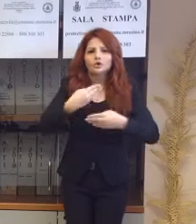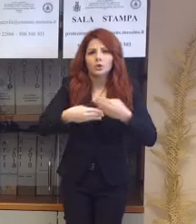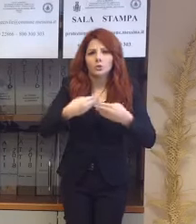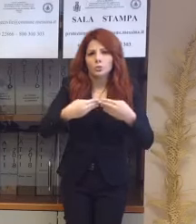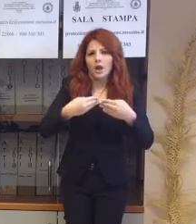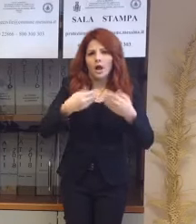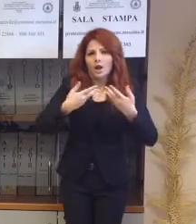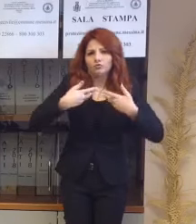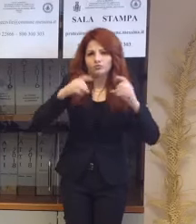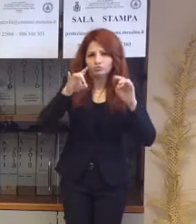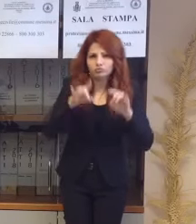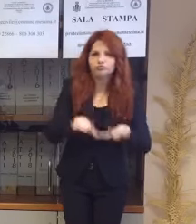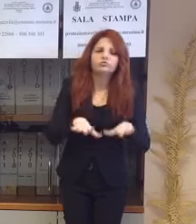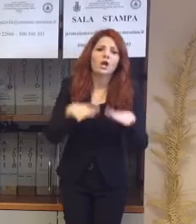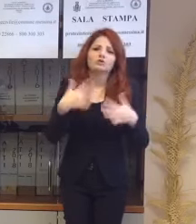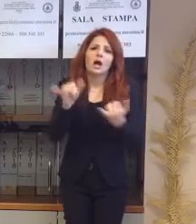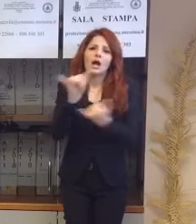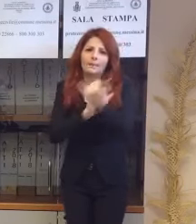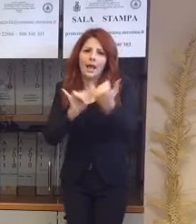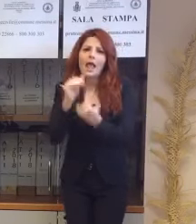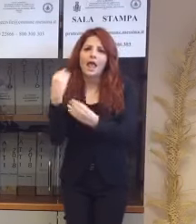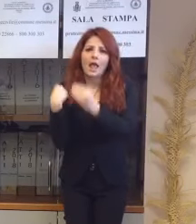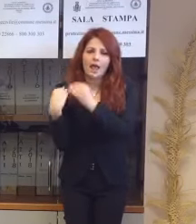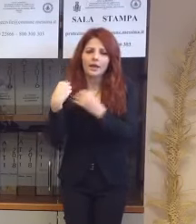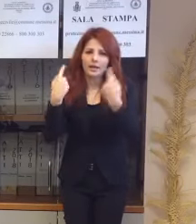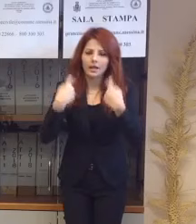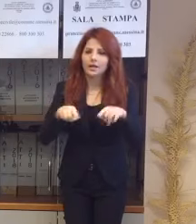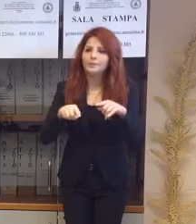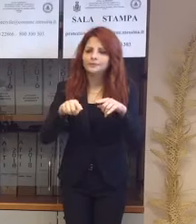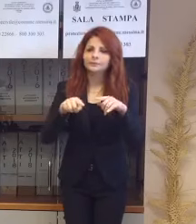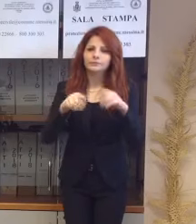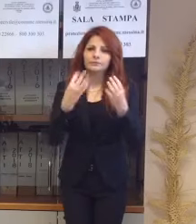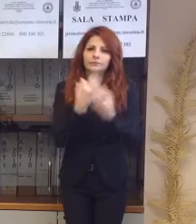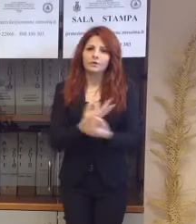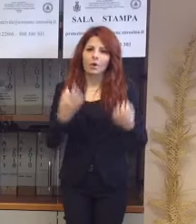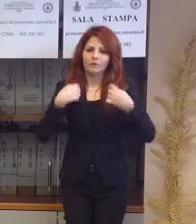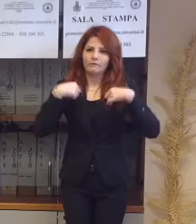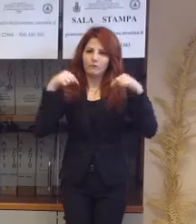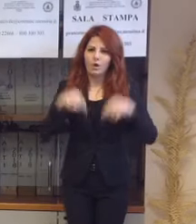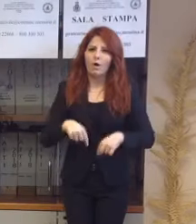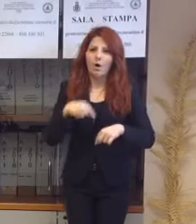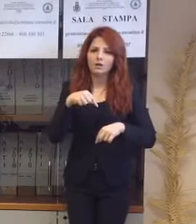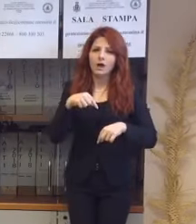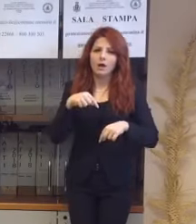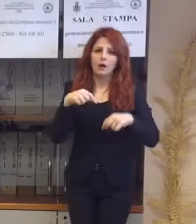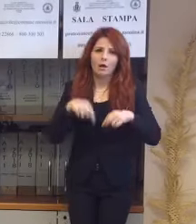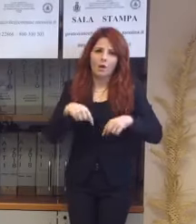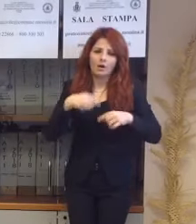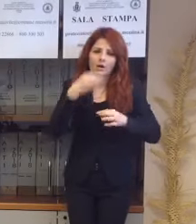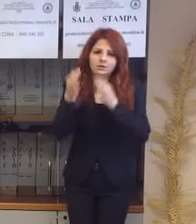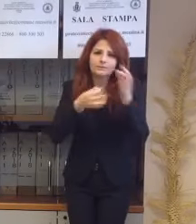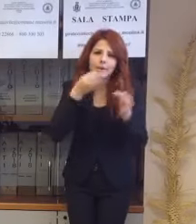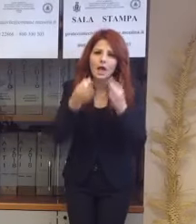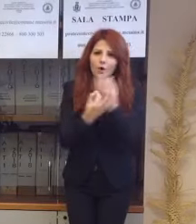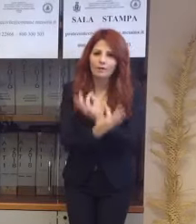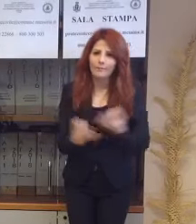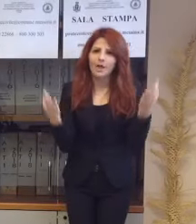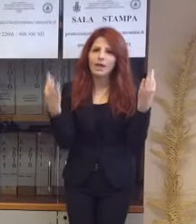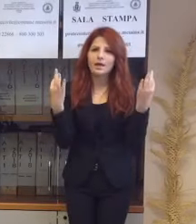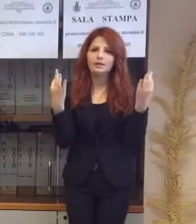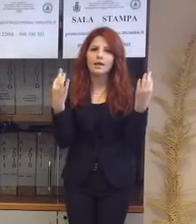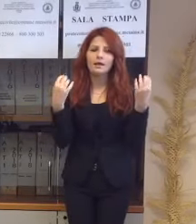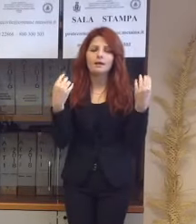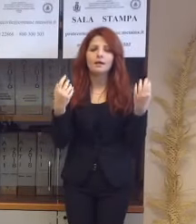a verificare anche una serie di passaggi, ma ve lo dico ora in corso della trasmissione daremo anche